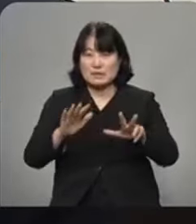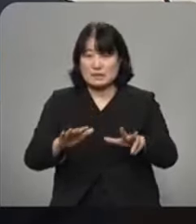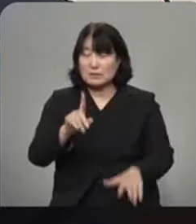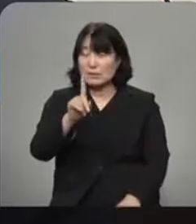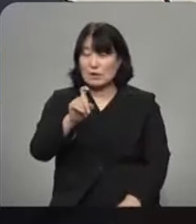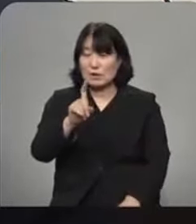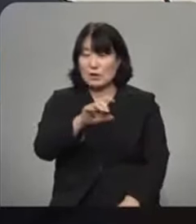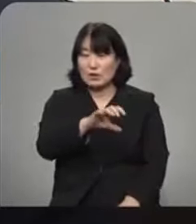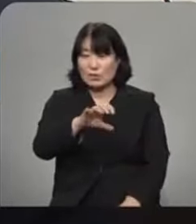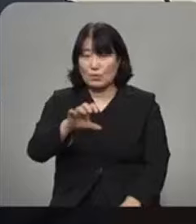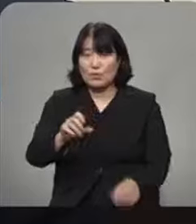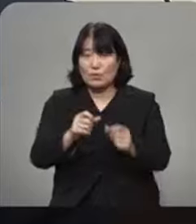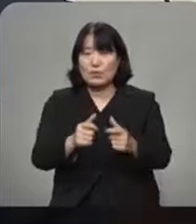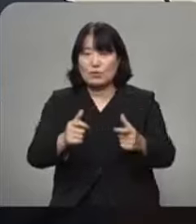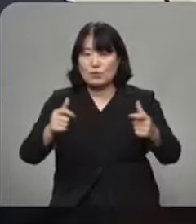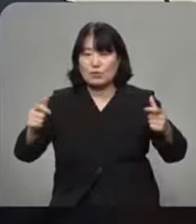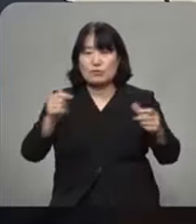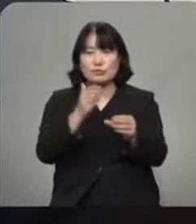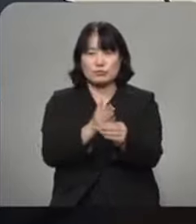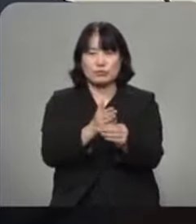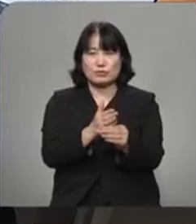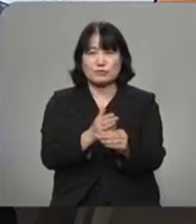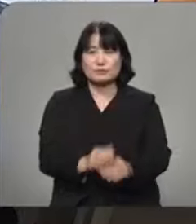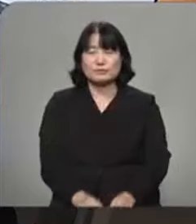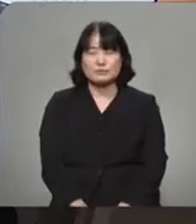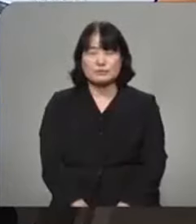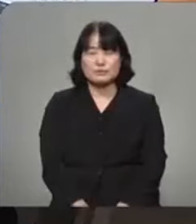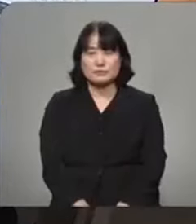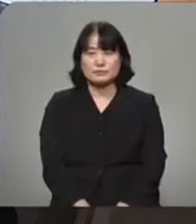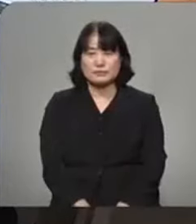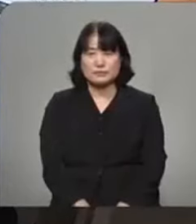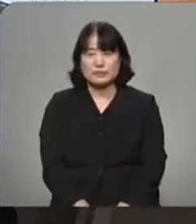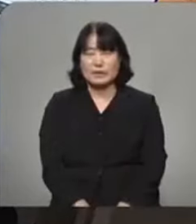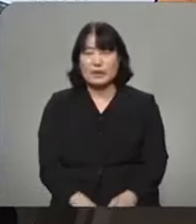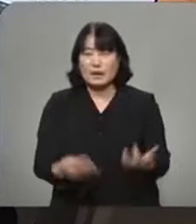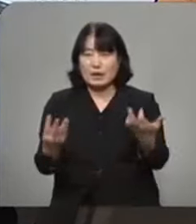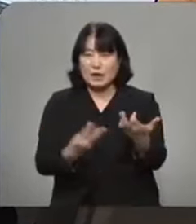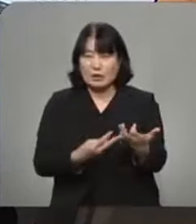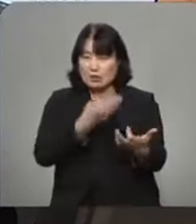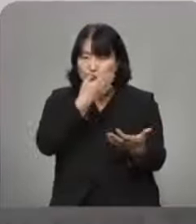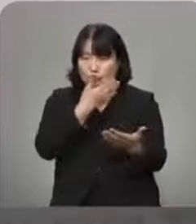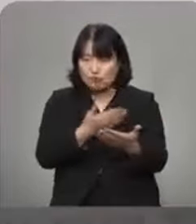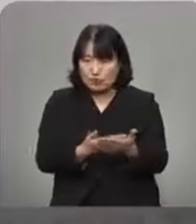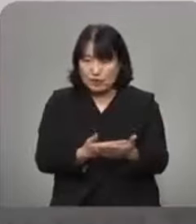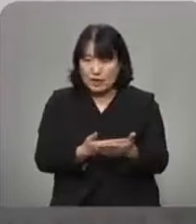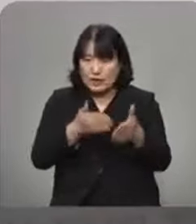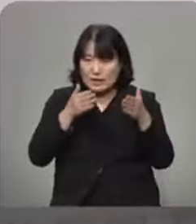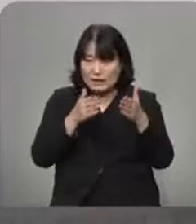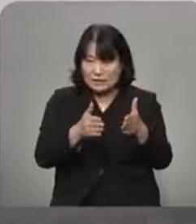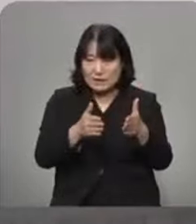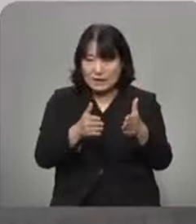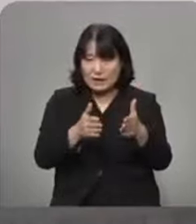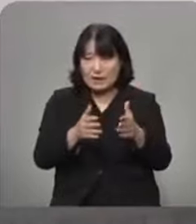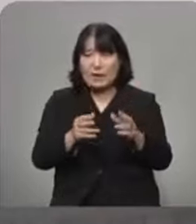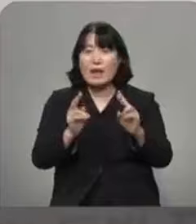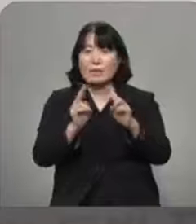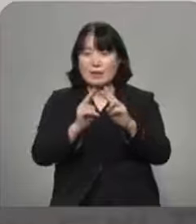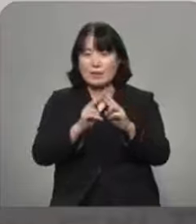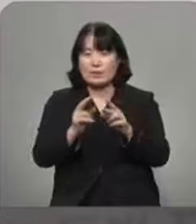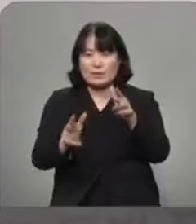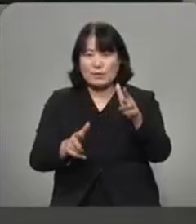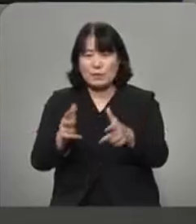11개소를 좀 확충 중에 있다는 말 있습니다 강원도 역점 사업인 반도체 관련 기업 유치는 손에